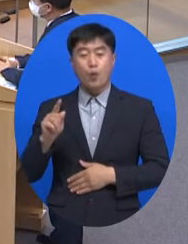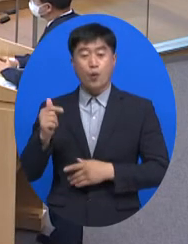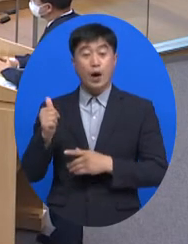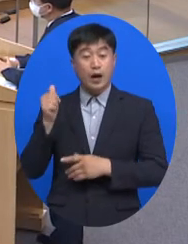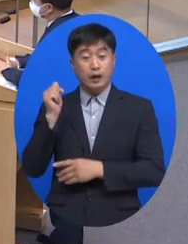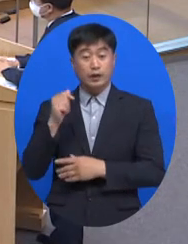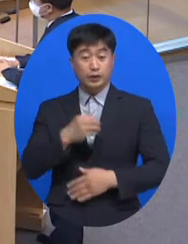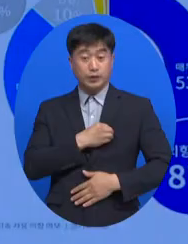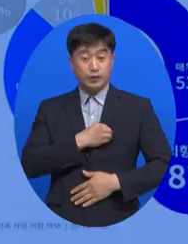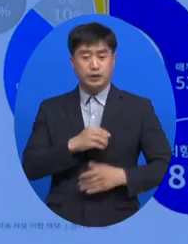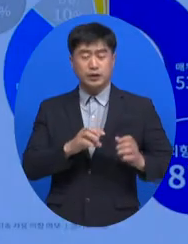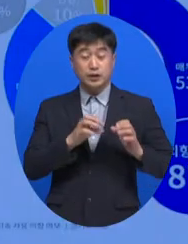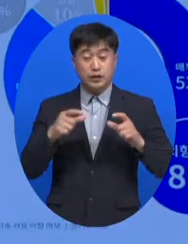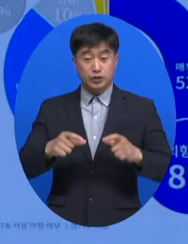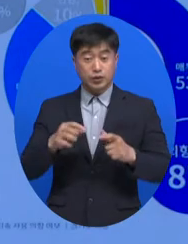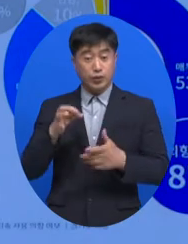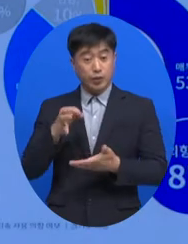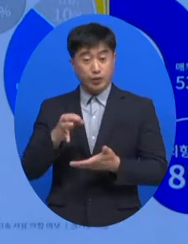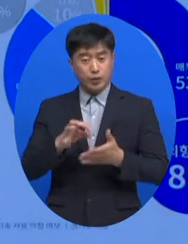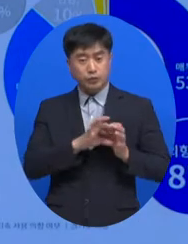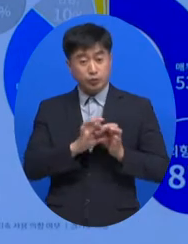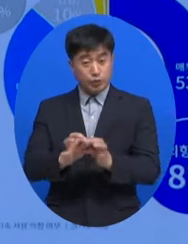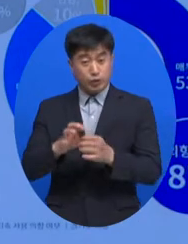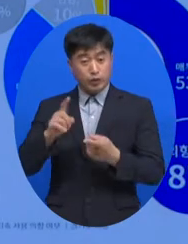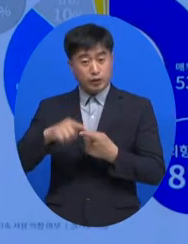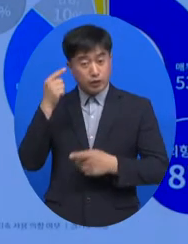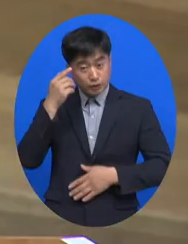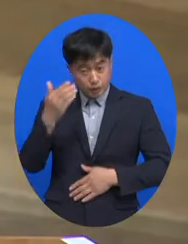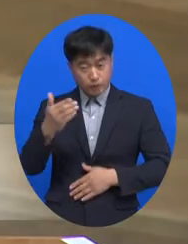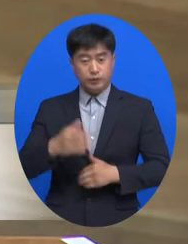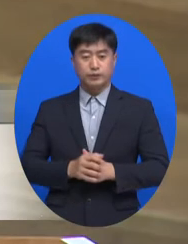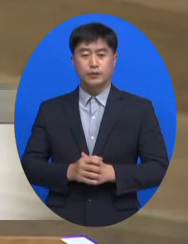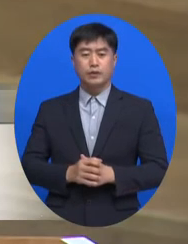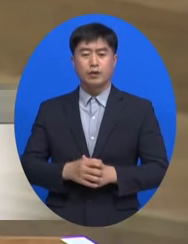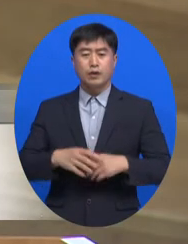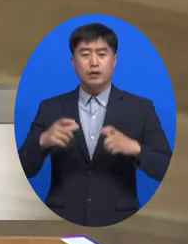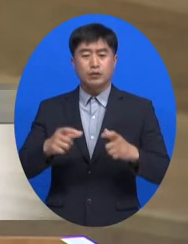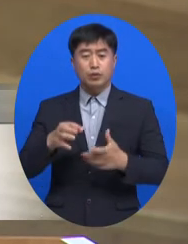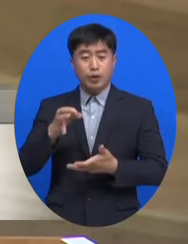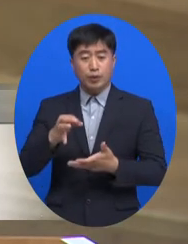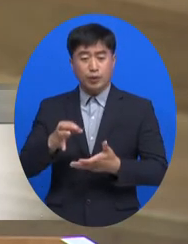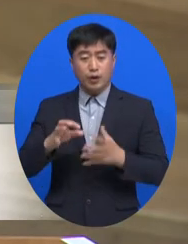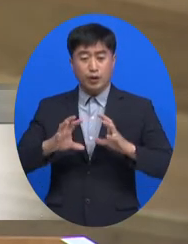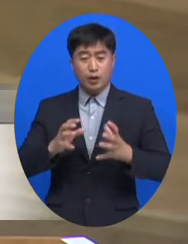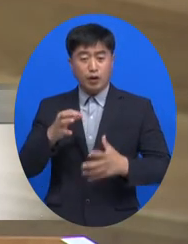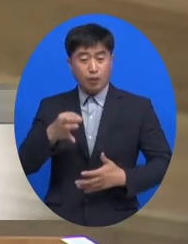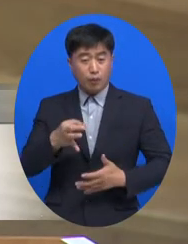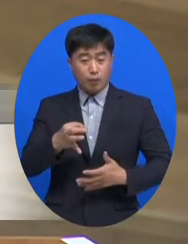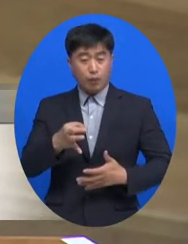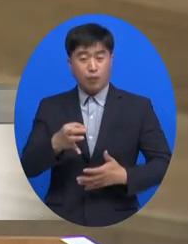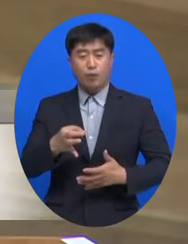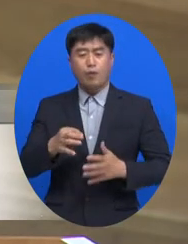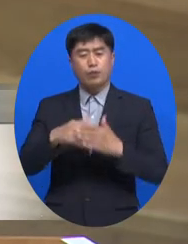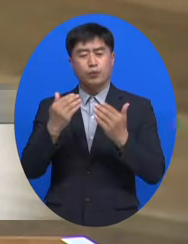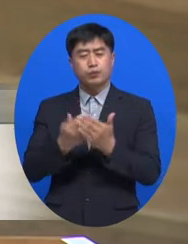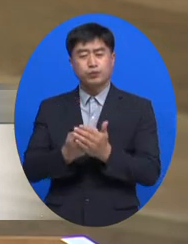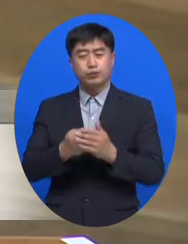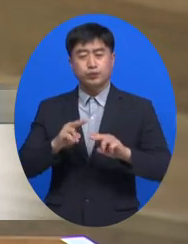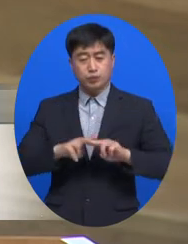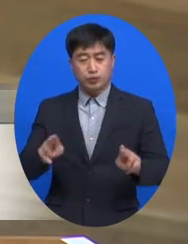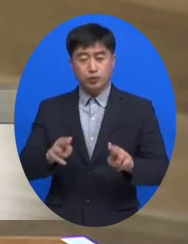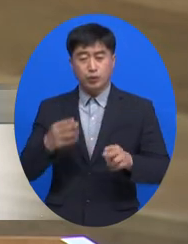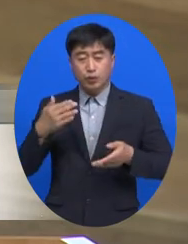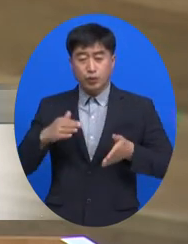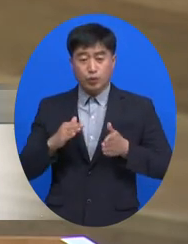황대호 의원은 지역 화폐 지속 추진에 대한 계획을 물었습니다. 지역화폐 국비가 전액삭감됐습니다. 전액삭감을 인해서 경기도에도 약